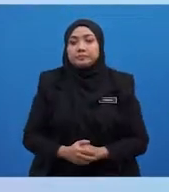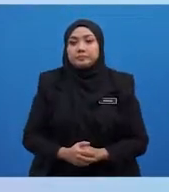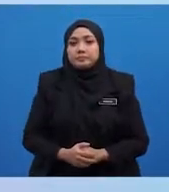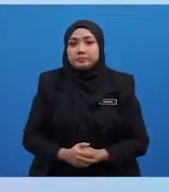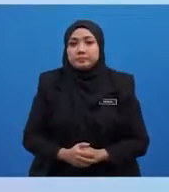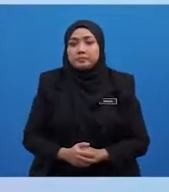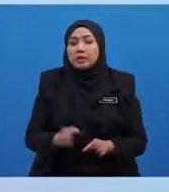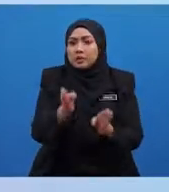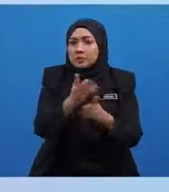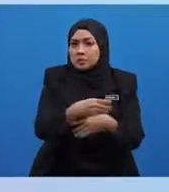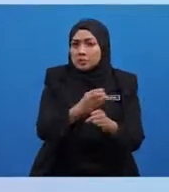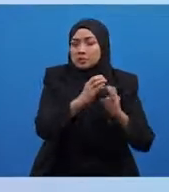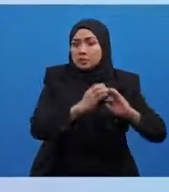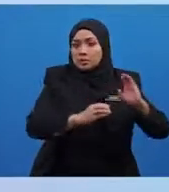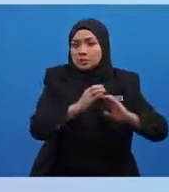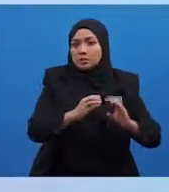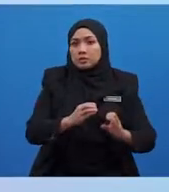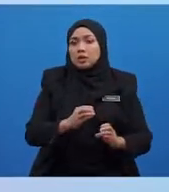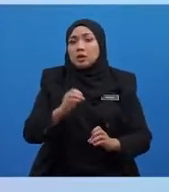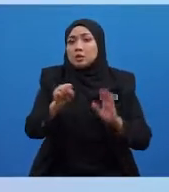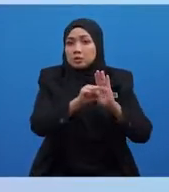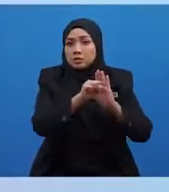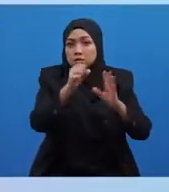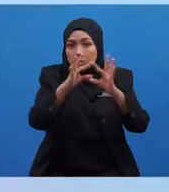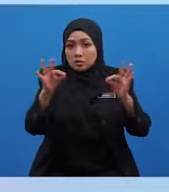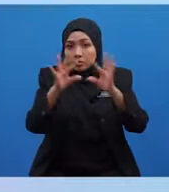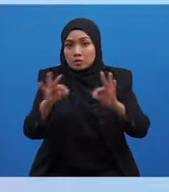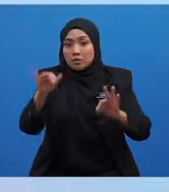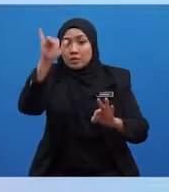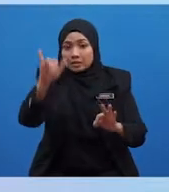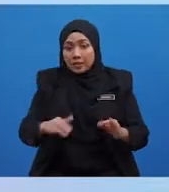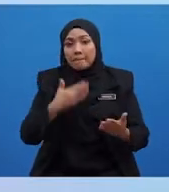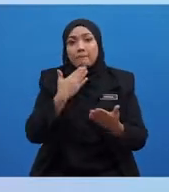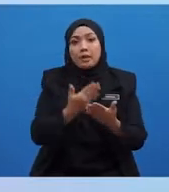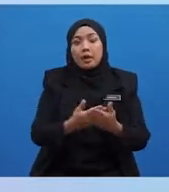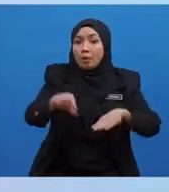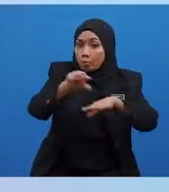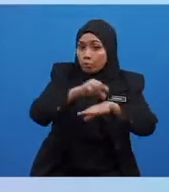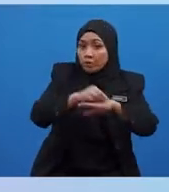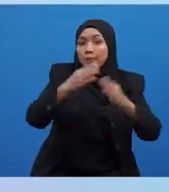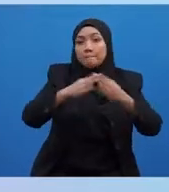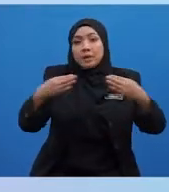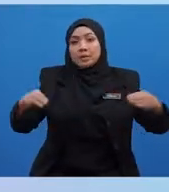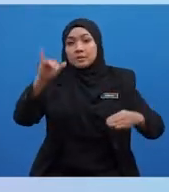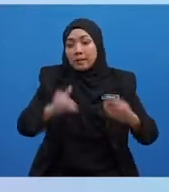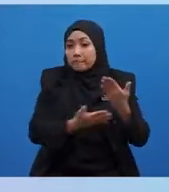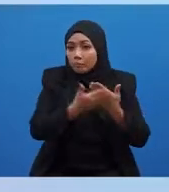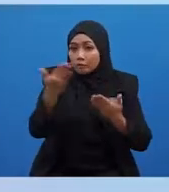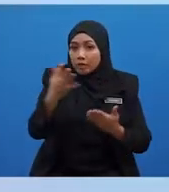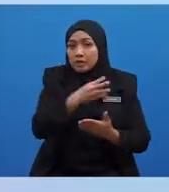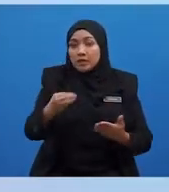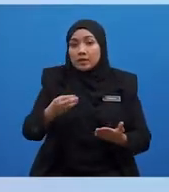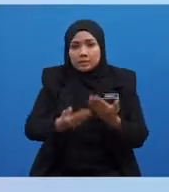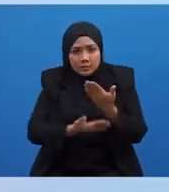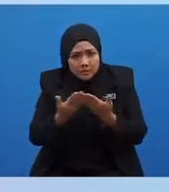Manakala bagi ciri-ciri slogan yang baik, ia mestilah ringkas, menggunakan bahasa yang mudah dan senang